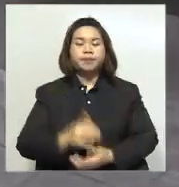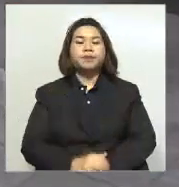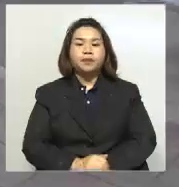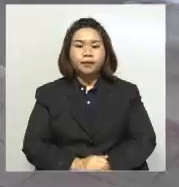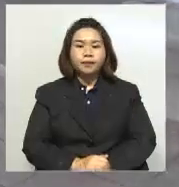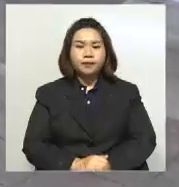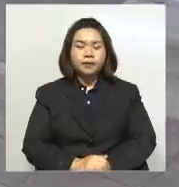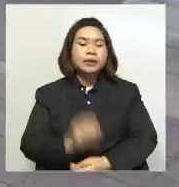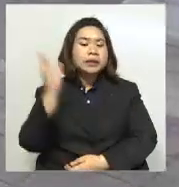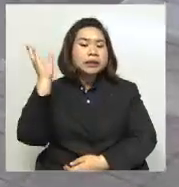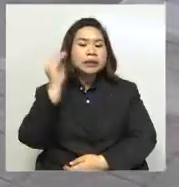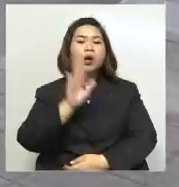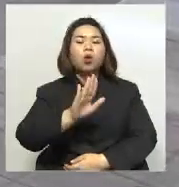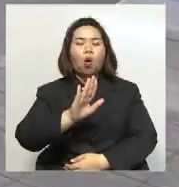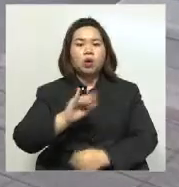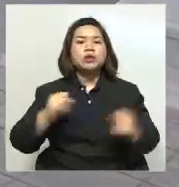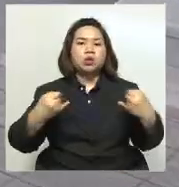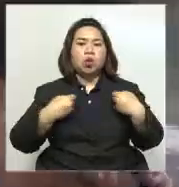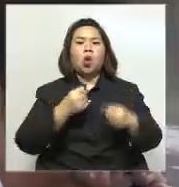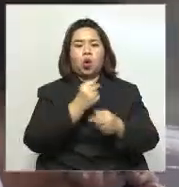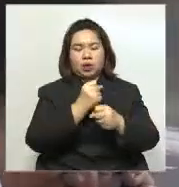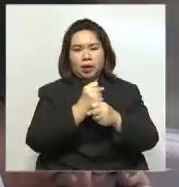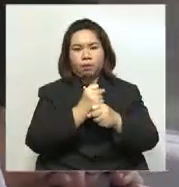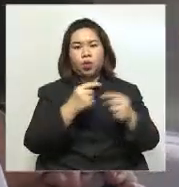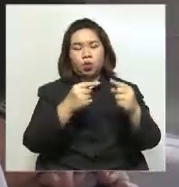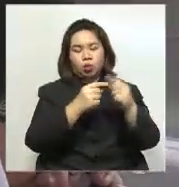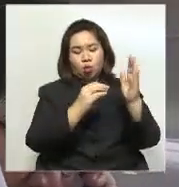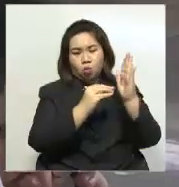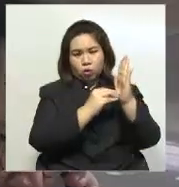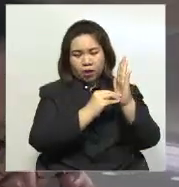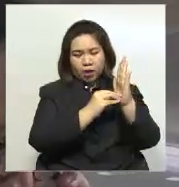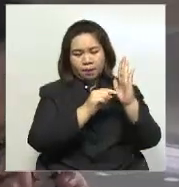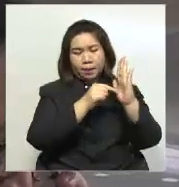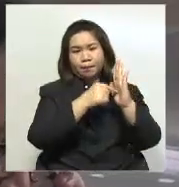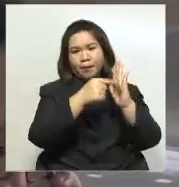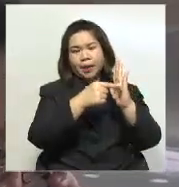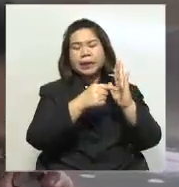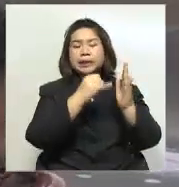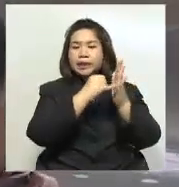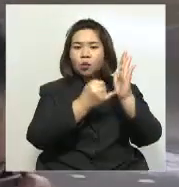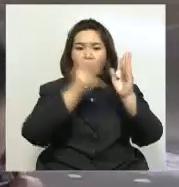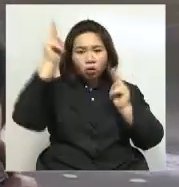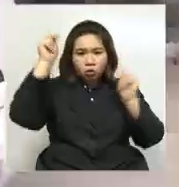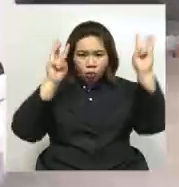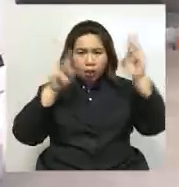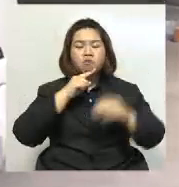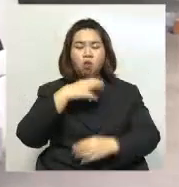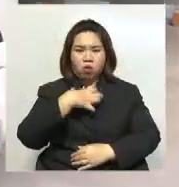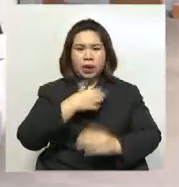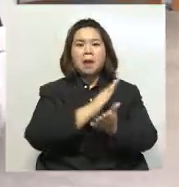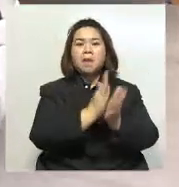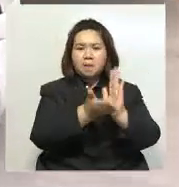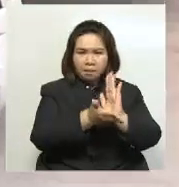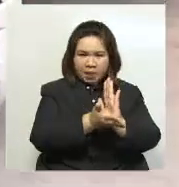เนี่ยนะคะเป็นเสียงสะท้อนมาจากผู้ประกอบการรถตู้วินกรุงเทพมหานครนครสวรรค์ก็บอกว่าเห็นด้วยถ้าจะหากให้เปลี่ยนเป็นร